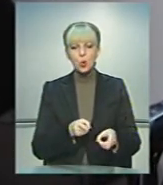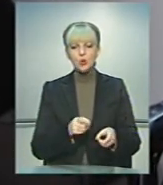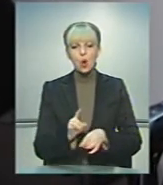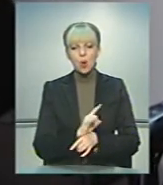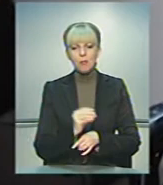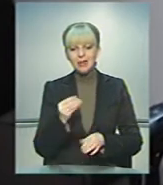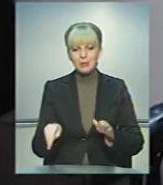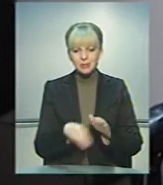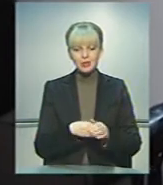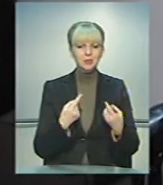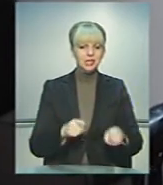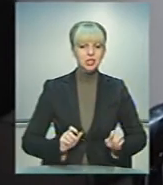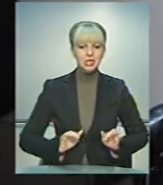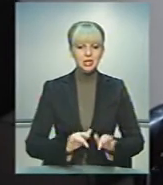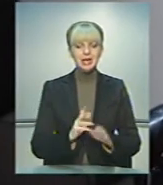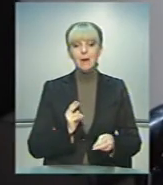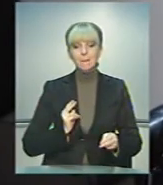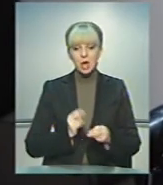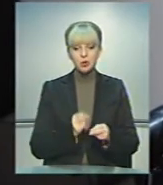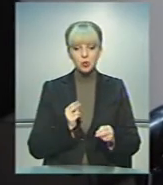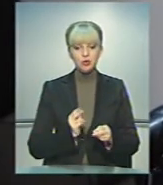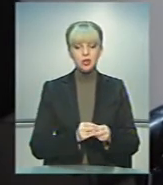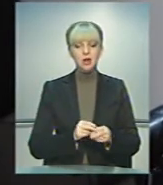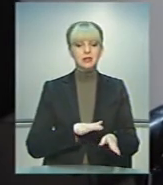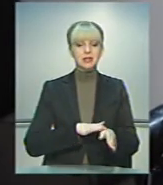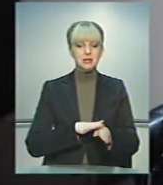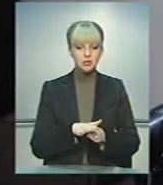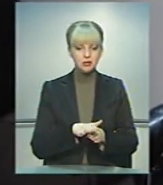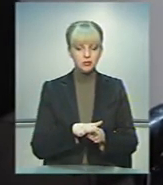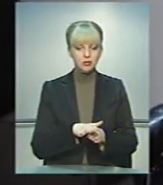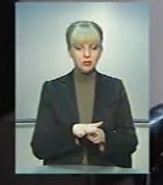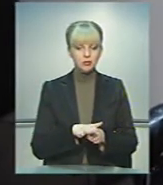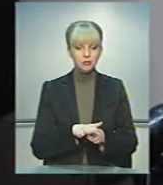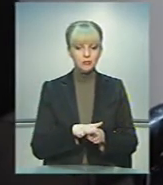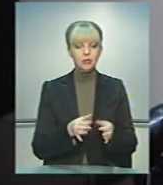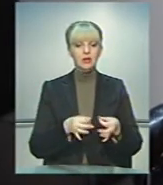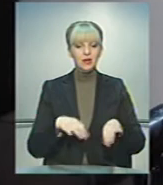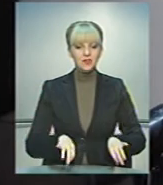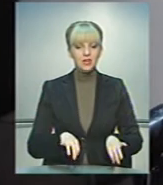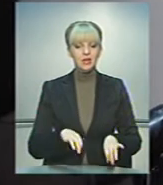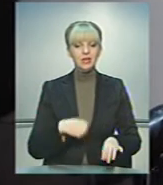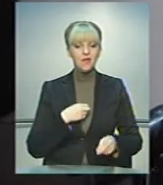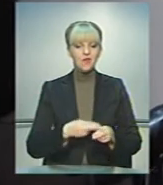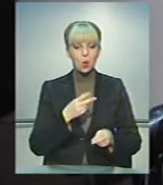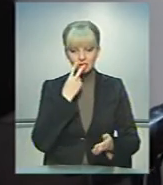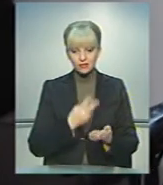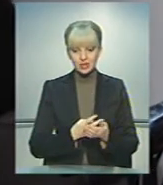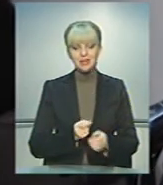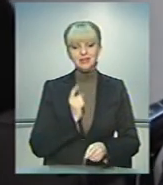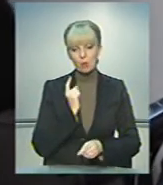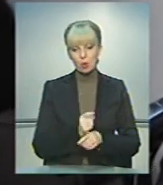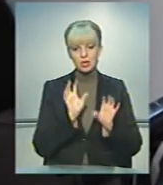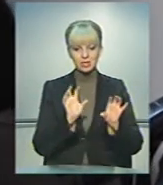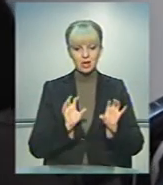підкупу, інших дій, які перешкоджають здійсненню вільного волевиявлення,